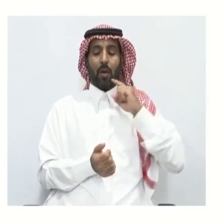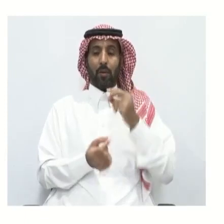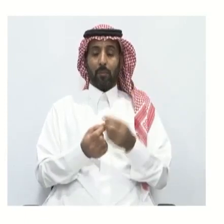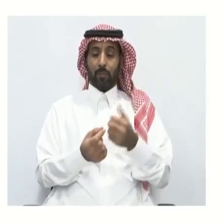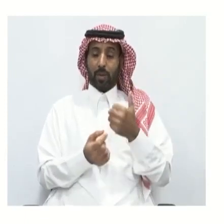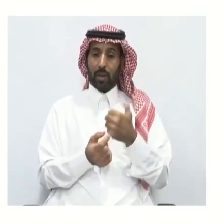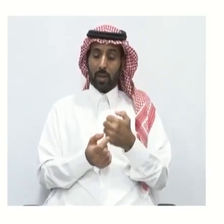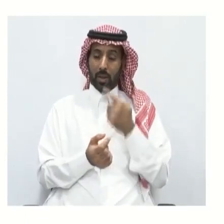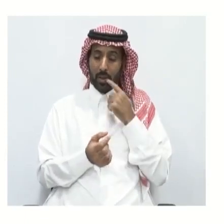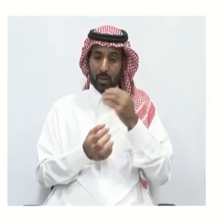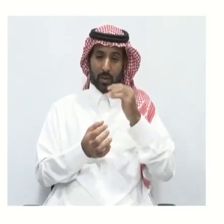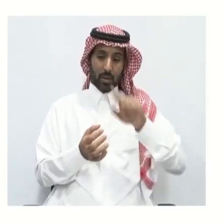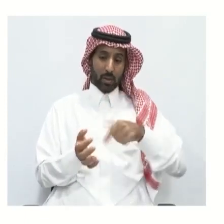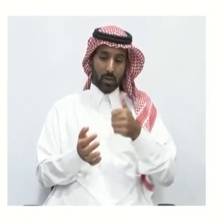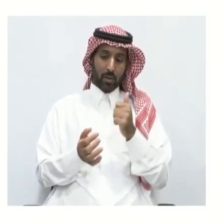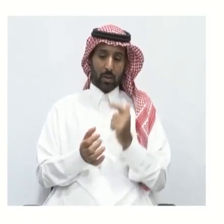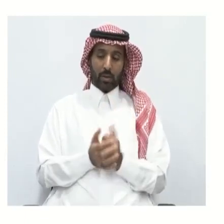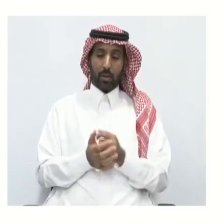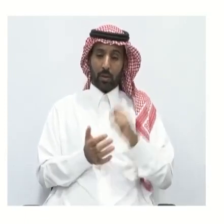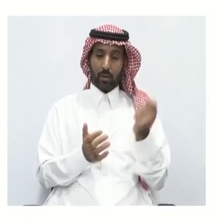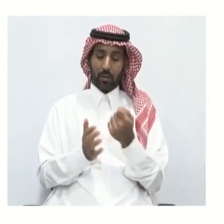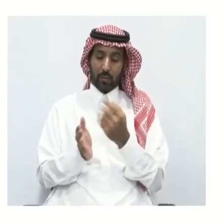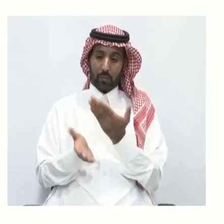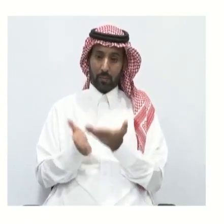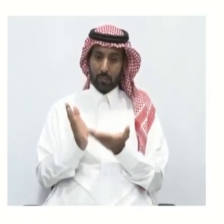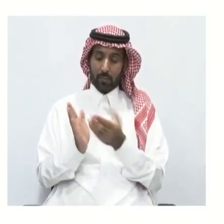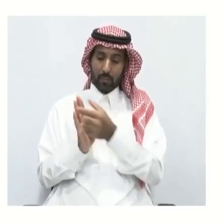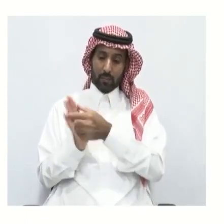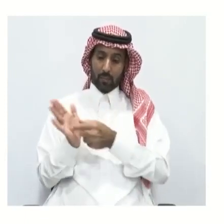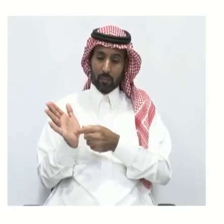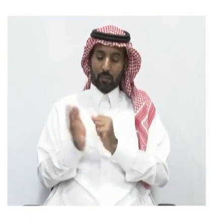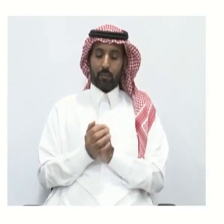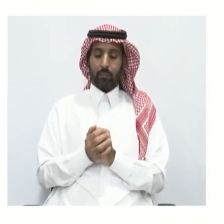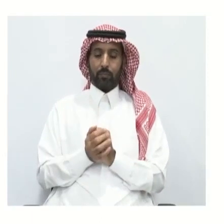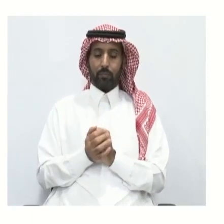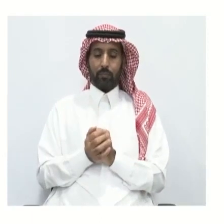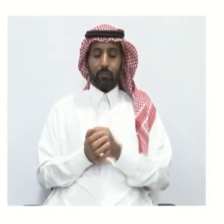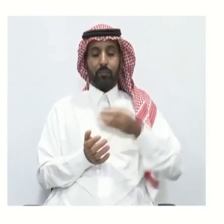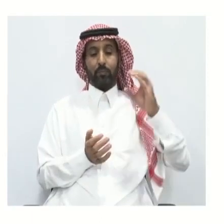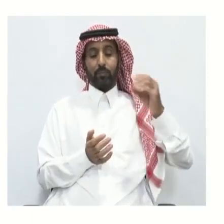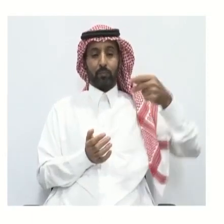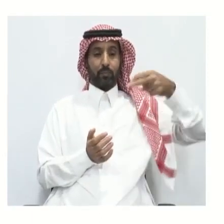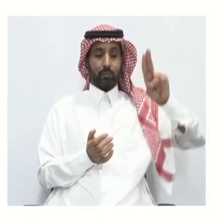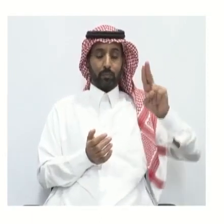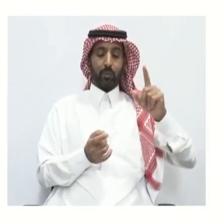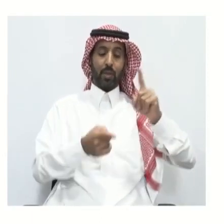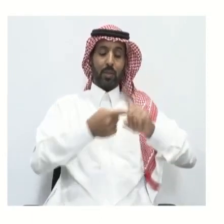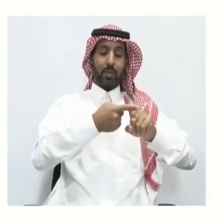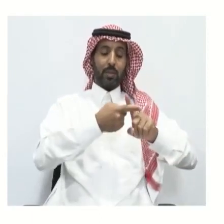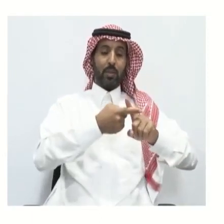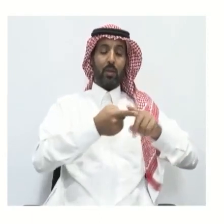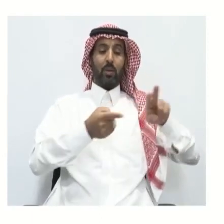جرام اذا اولا اكتب المعادله الكيميائيه الموزونه النحاس زائد